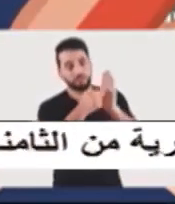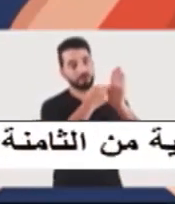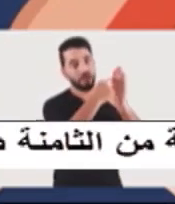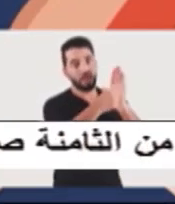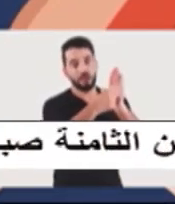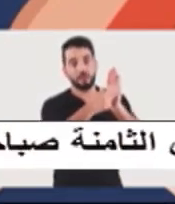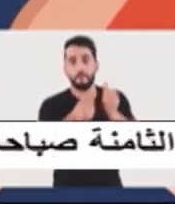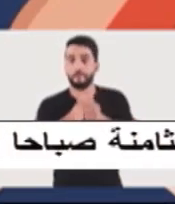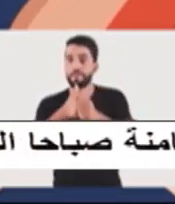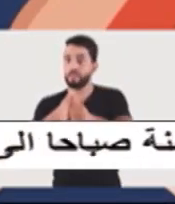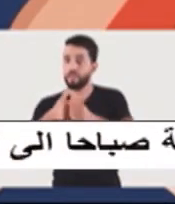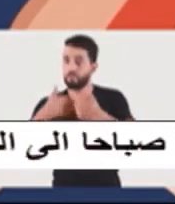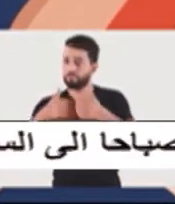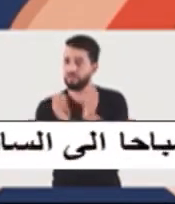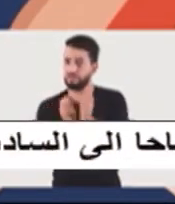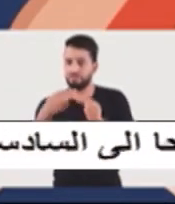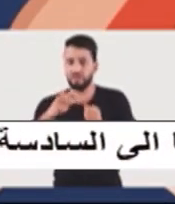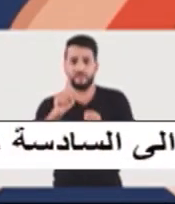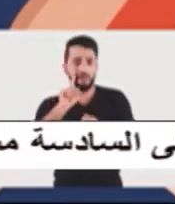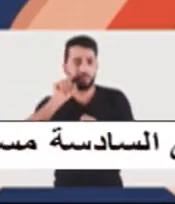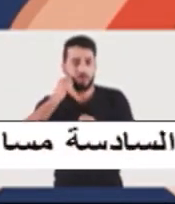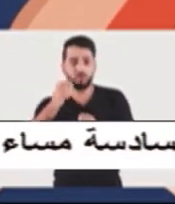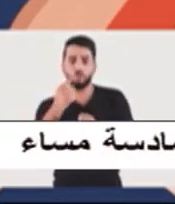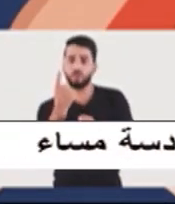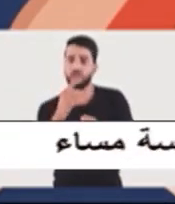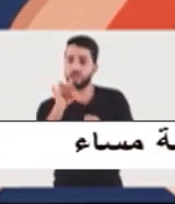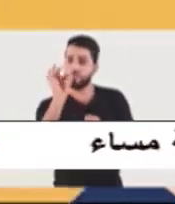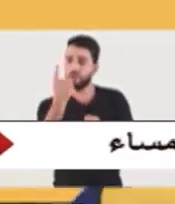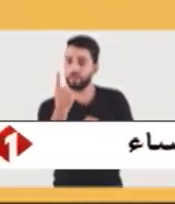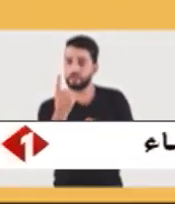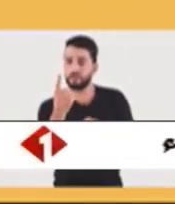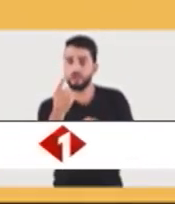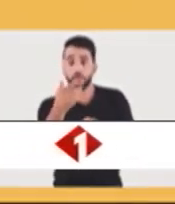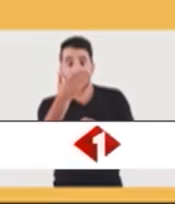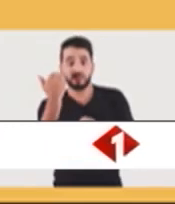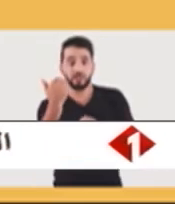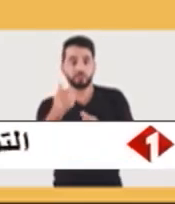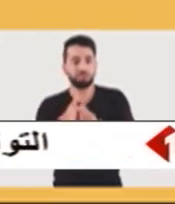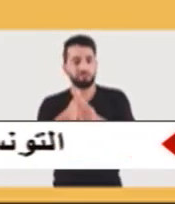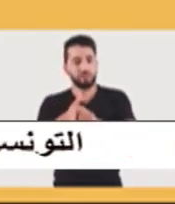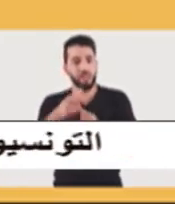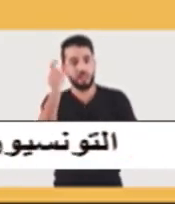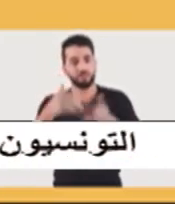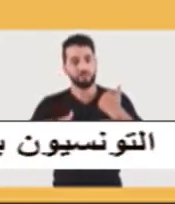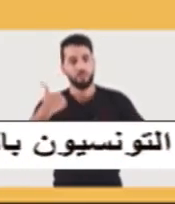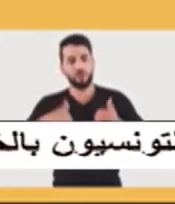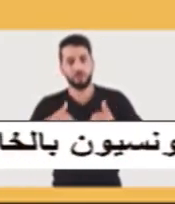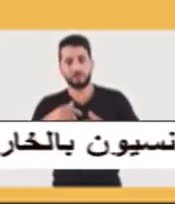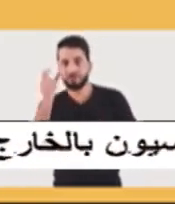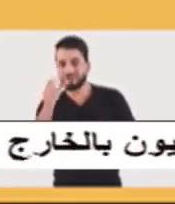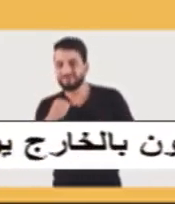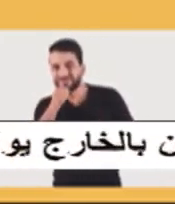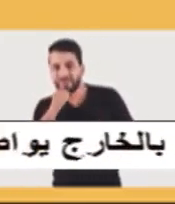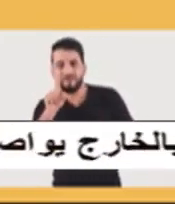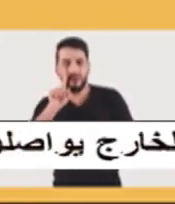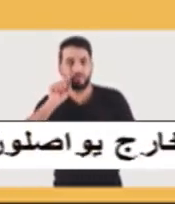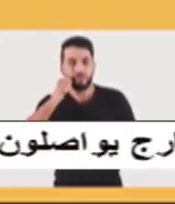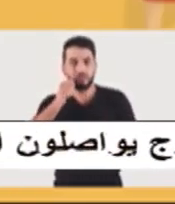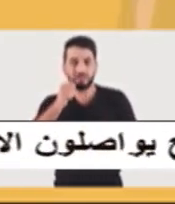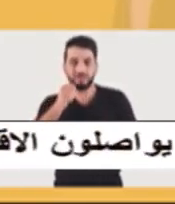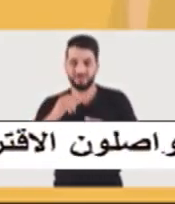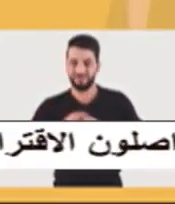العلامه قدم مترشح المترشح واحد فقط ومن انتاج الخليه الاولويه للكبار في العمر والاشخاص ذوي الاعاقه